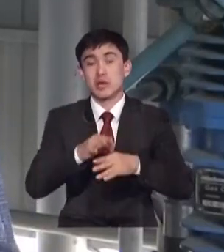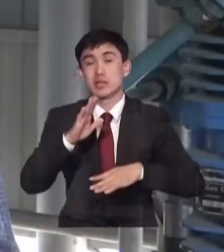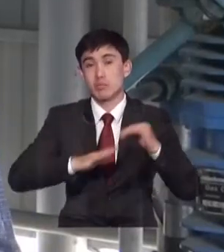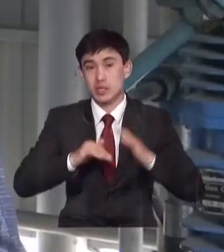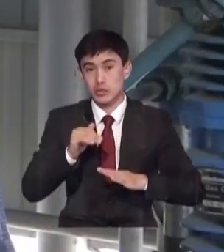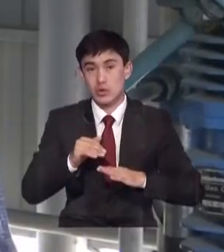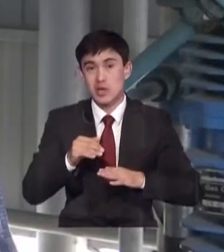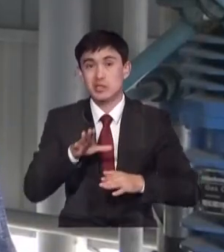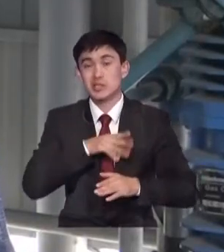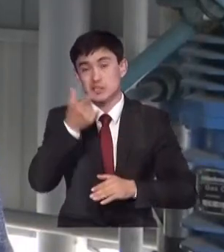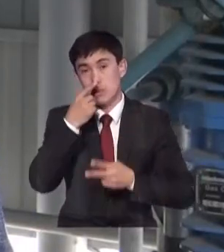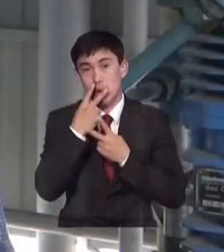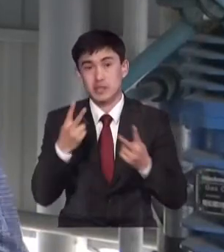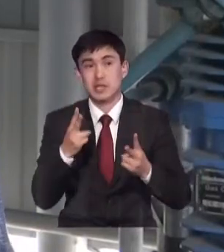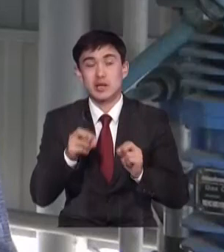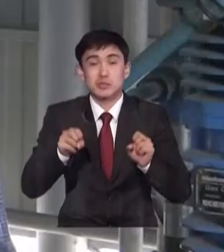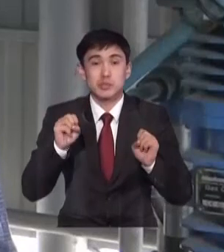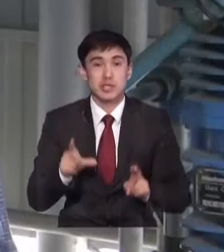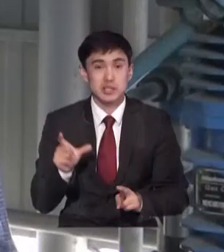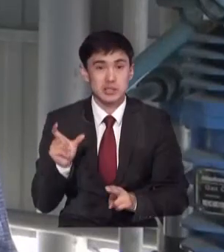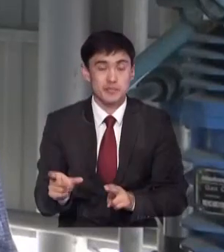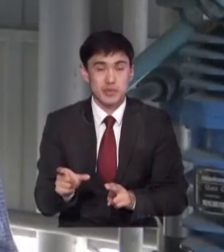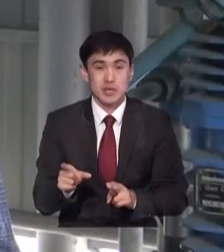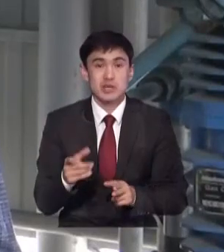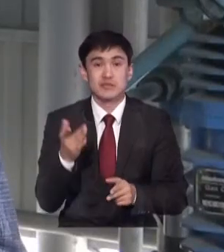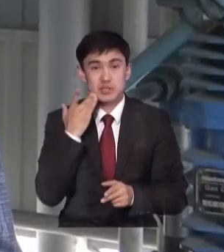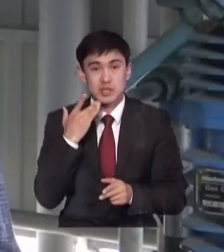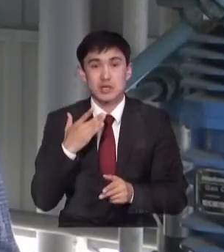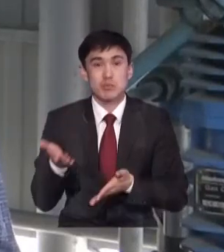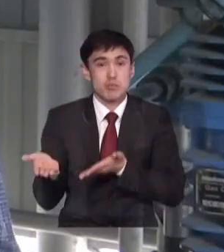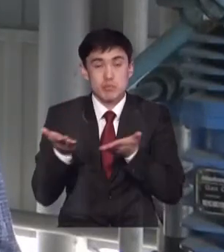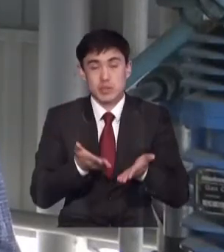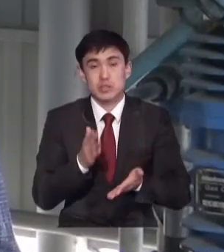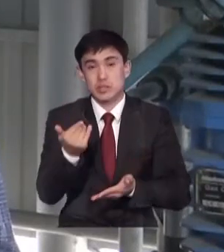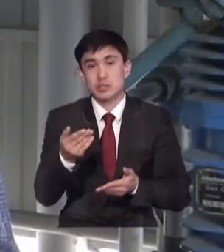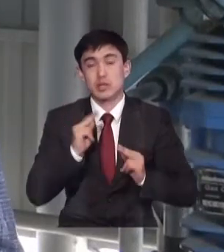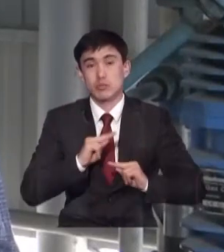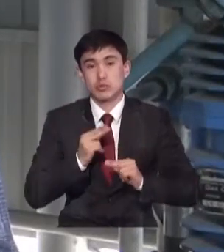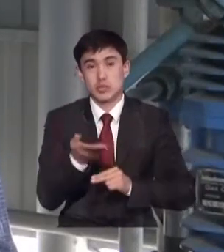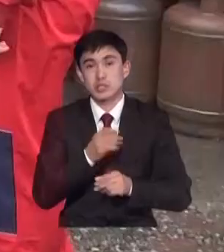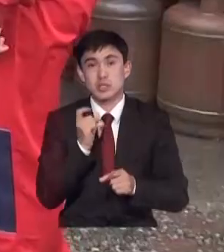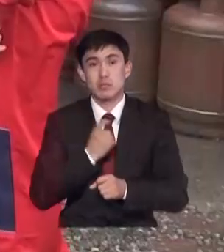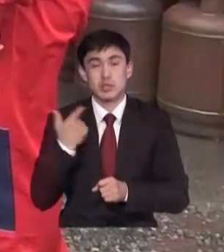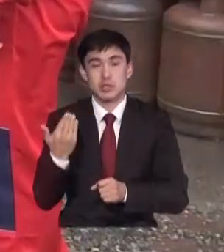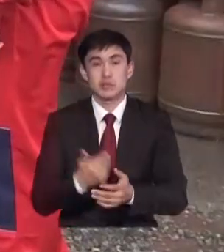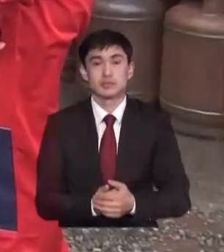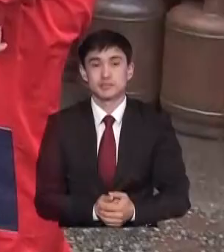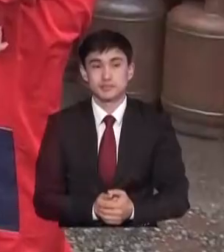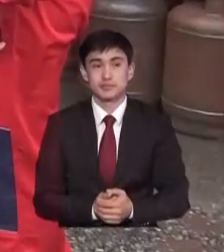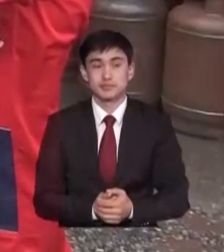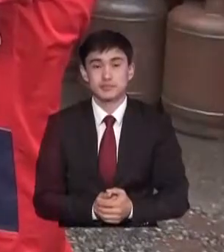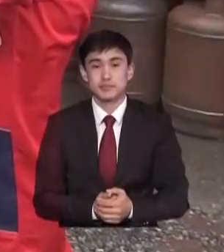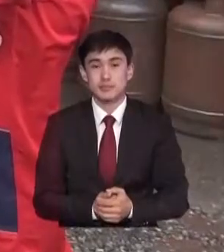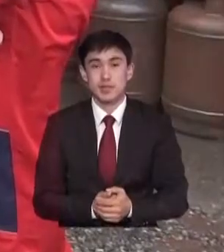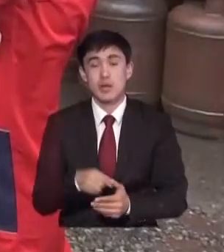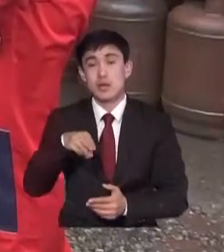практику, где они себя показали уже как специалисты, и их с удовольствием принимают на работу наши работодатели. Стоит отметить,